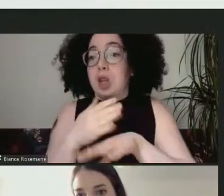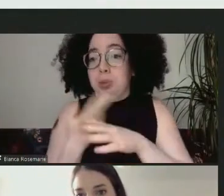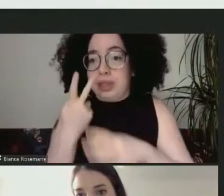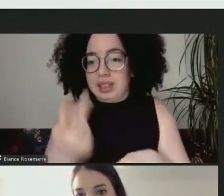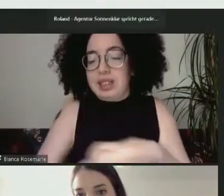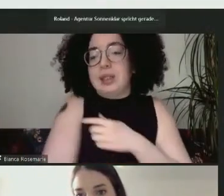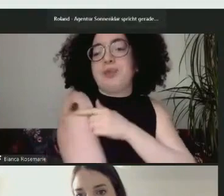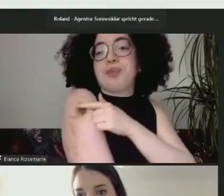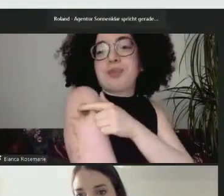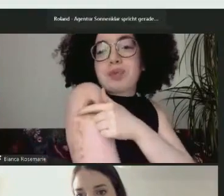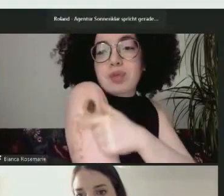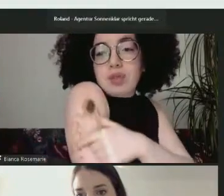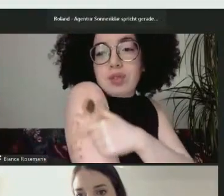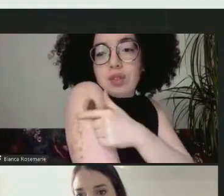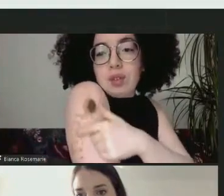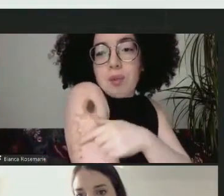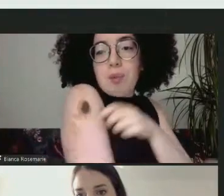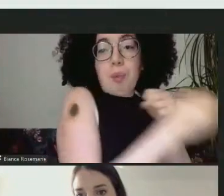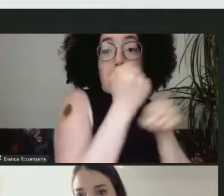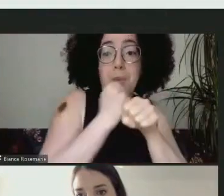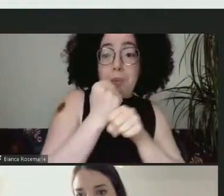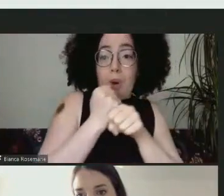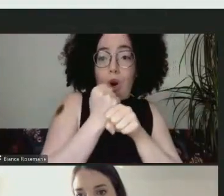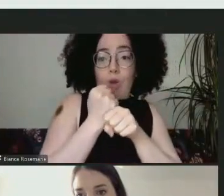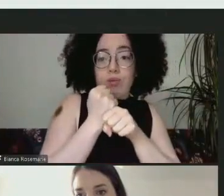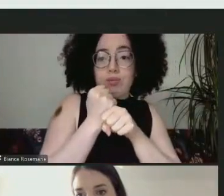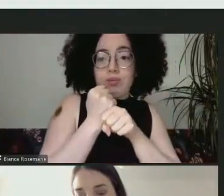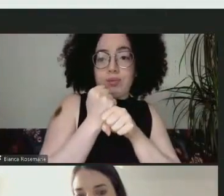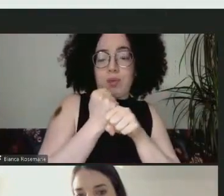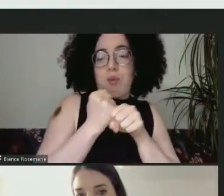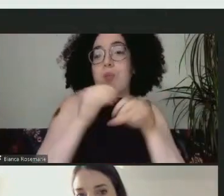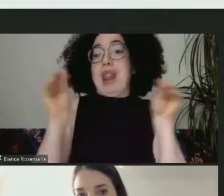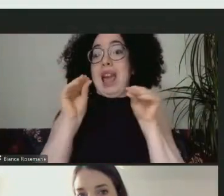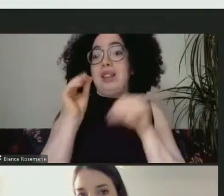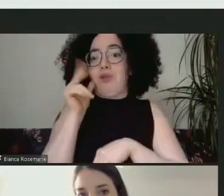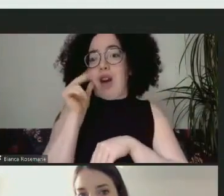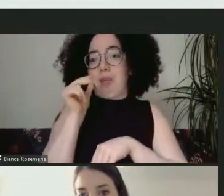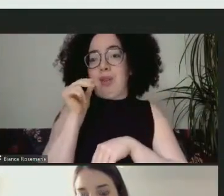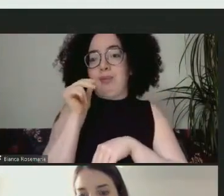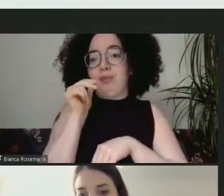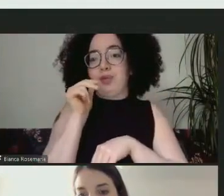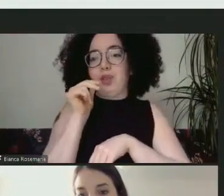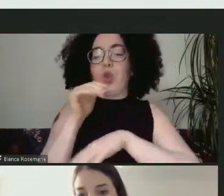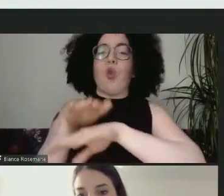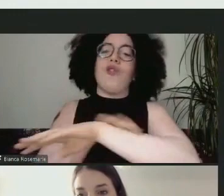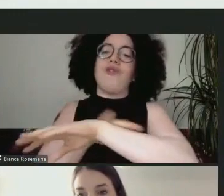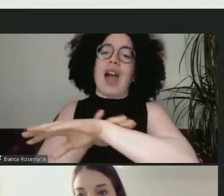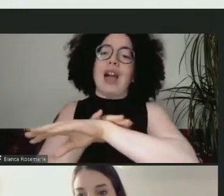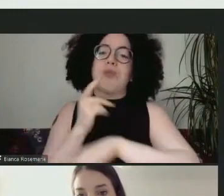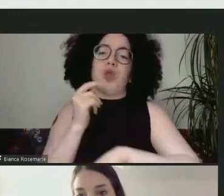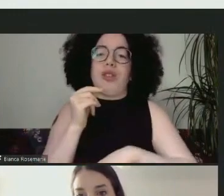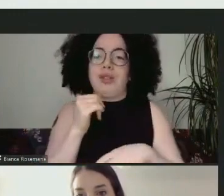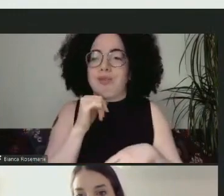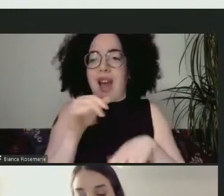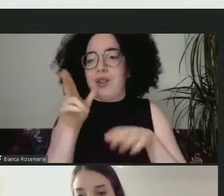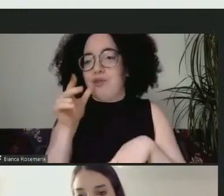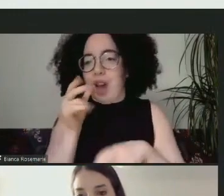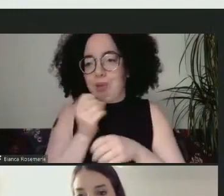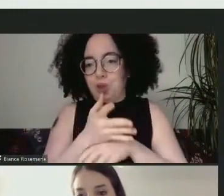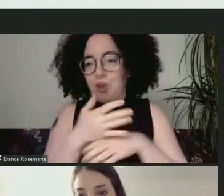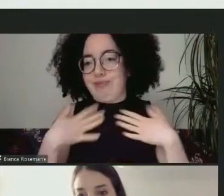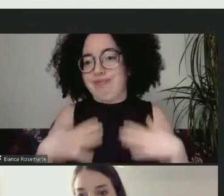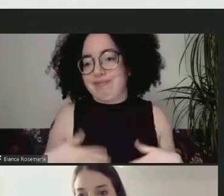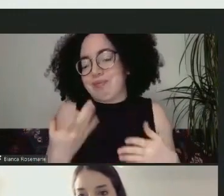oder gar keines produziert. Und das sieht man eben auch, dass man eben zum Beispiel braun ist und das wäre eben eine echte